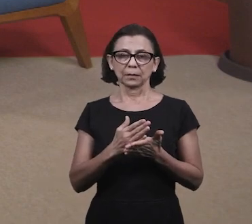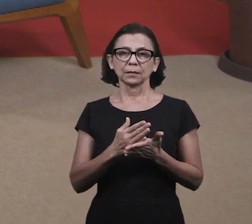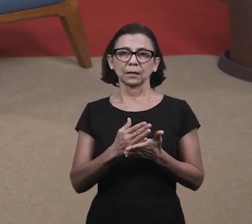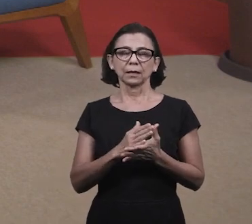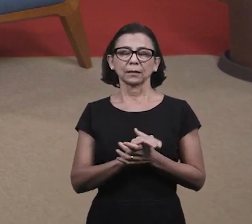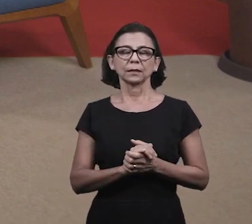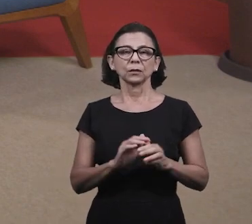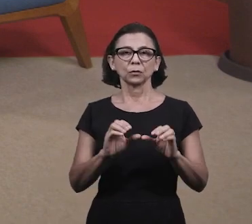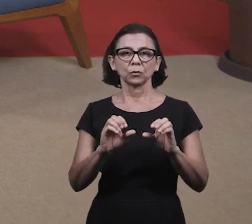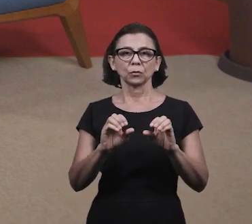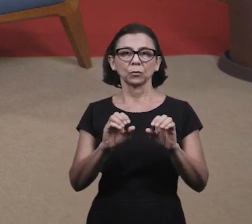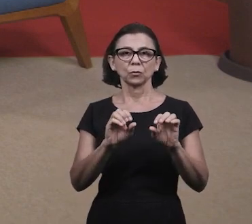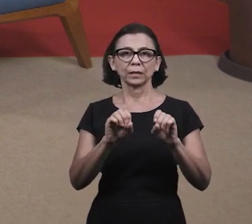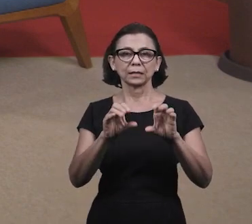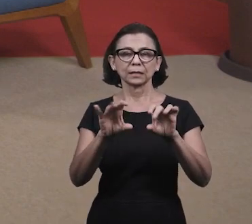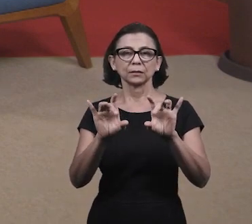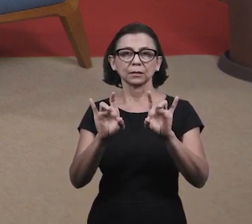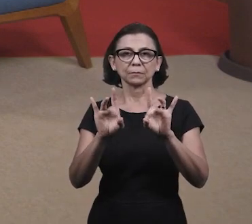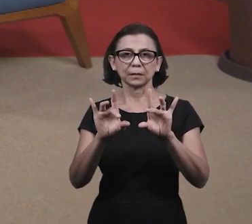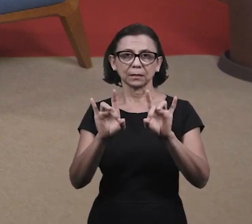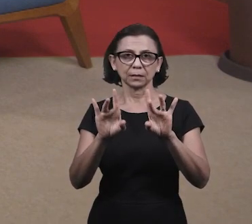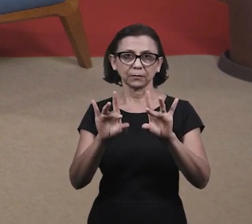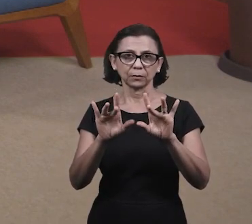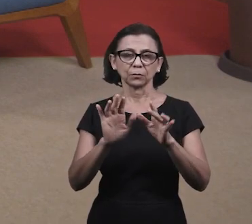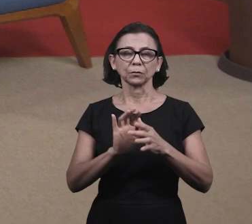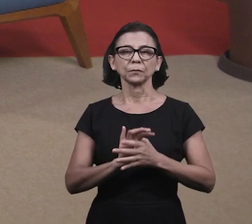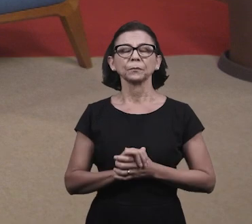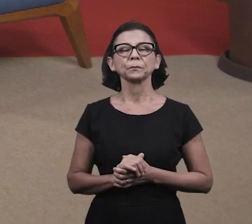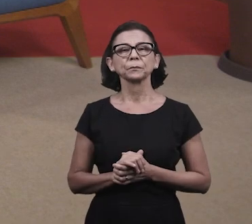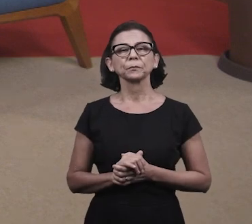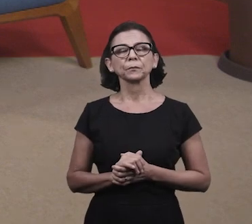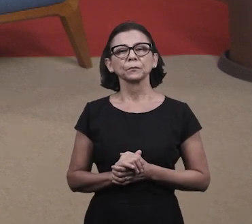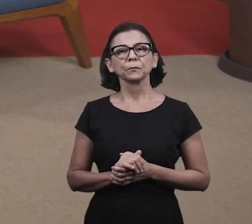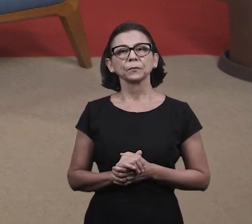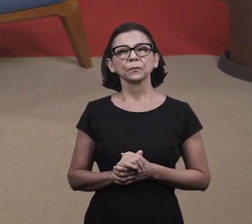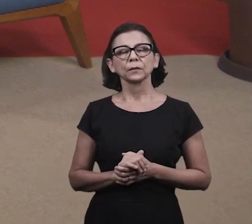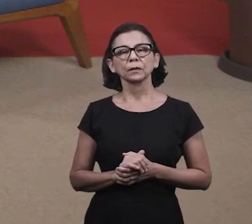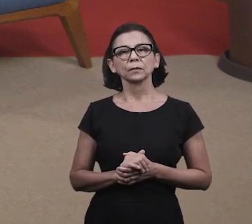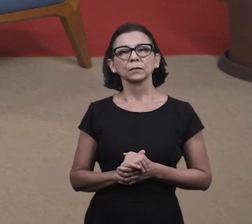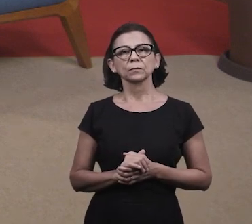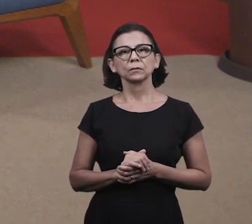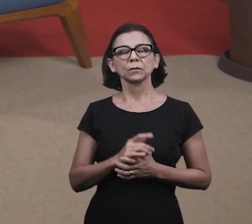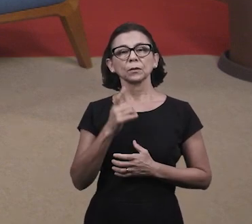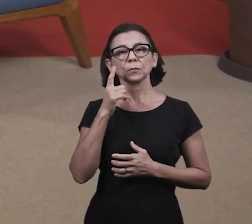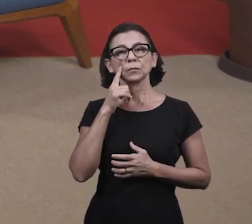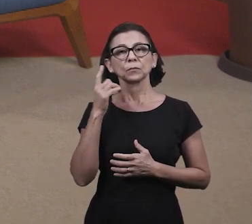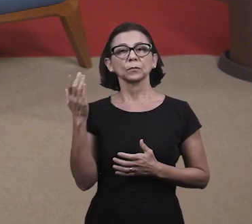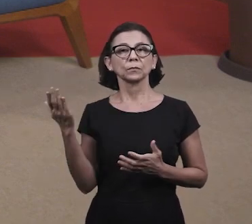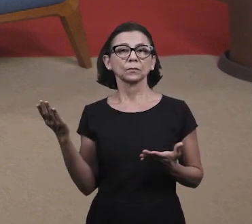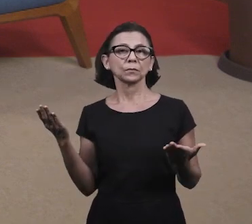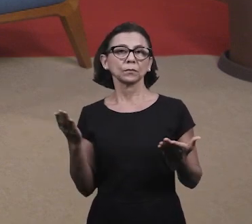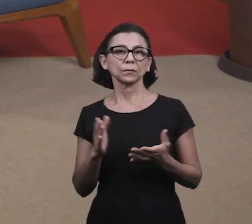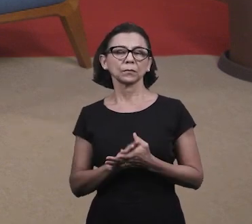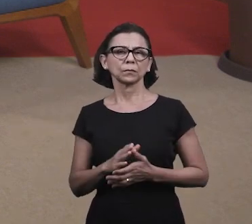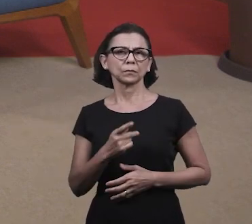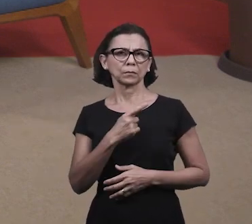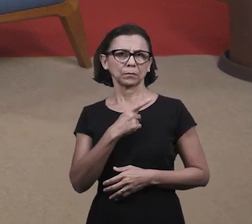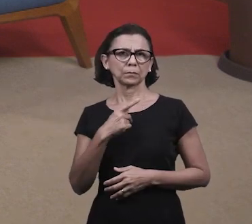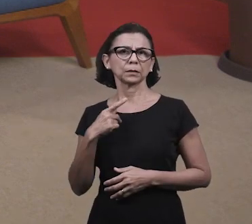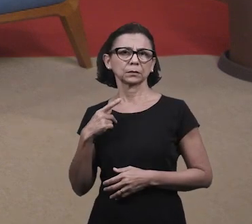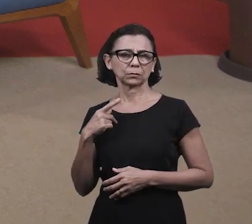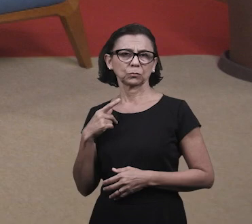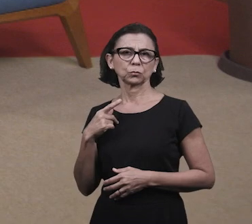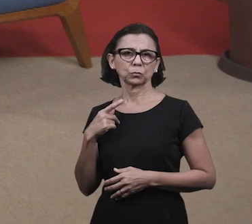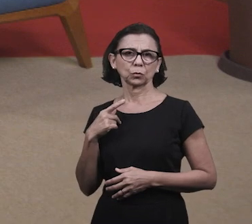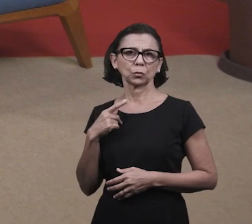avant d'aborder l'aspect spécifique et surtout l'application prophétique de cet aspect, nous allons écouter maintenant